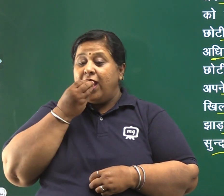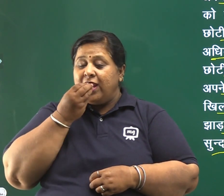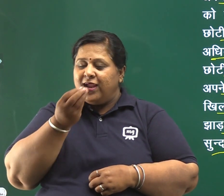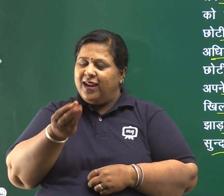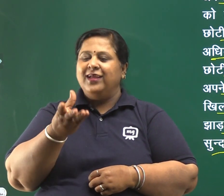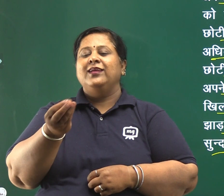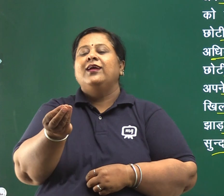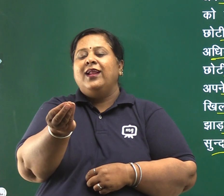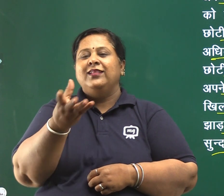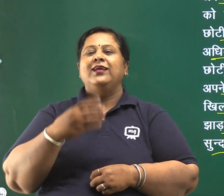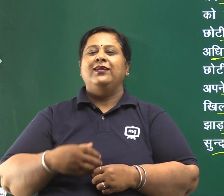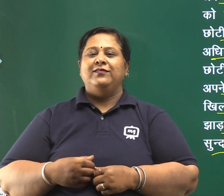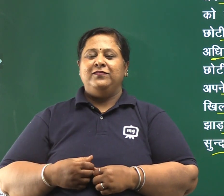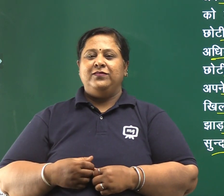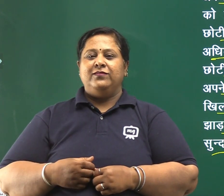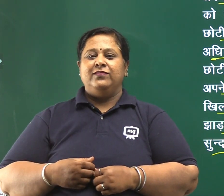खाना खिलाती है,